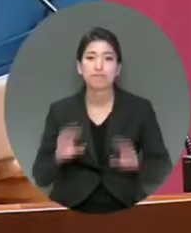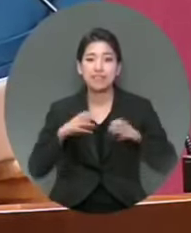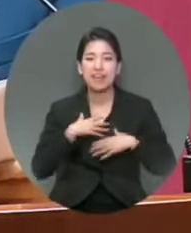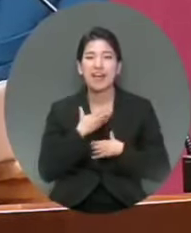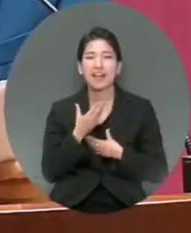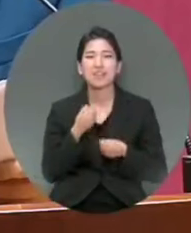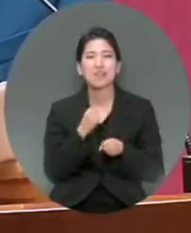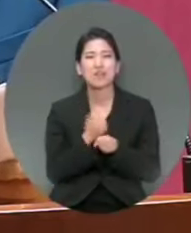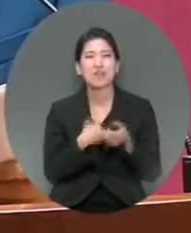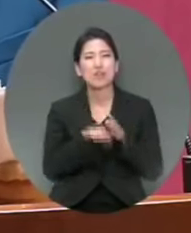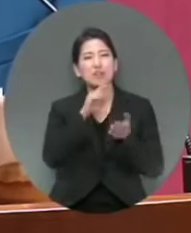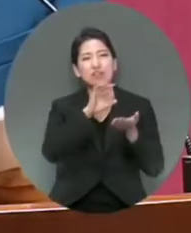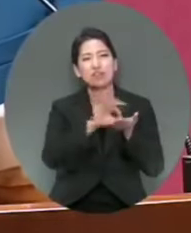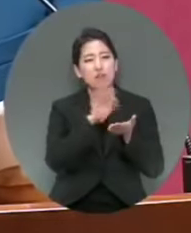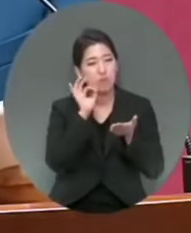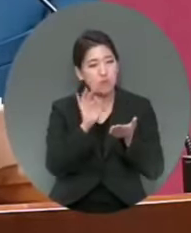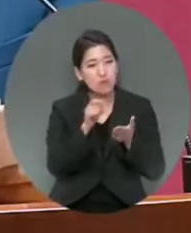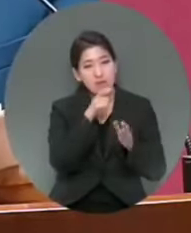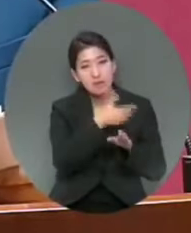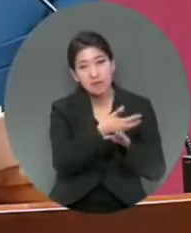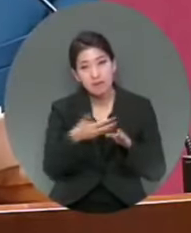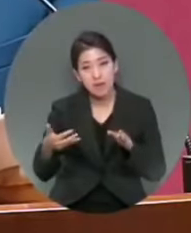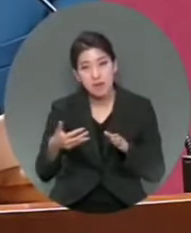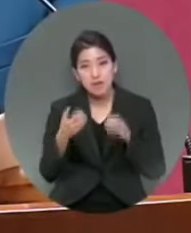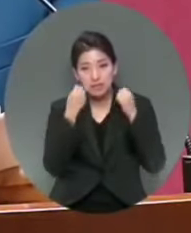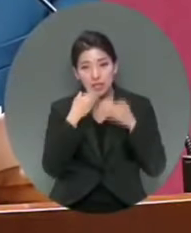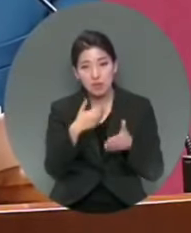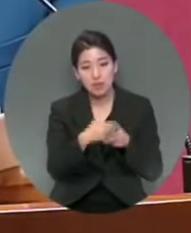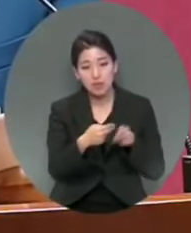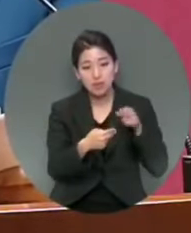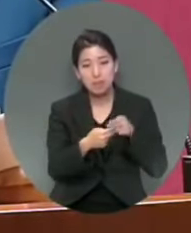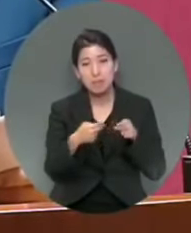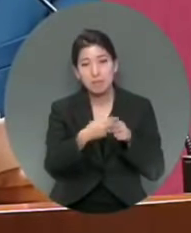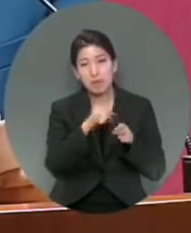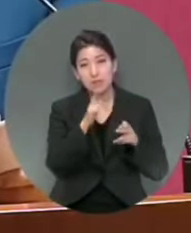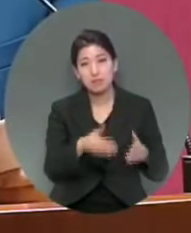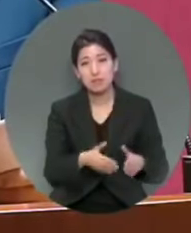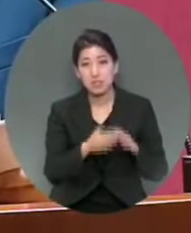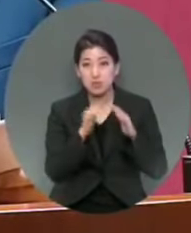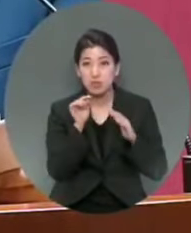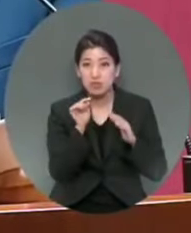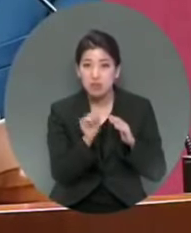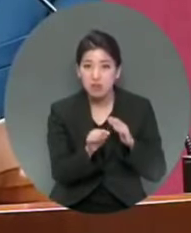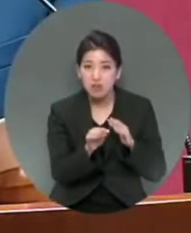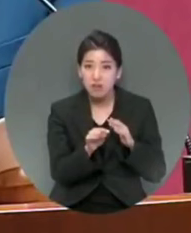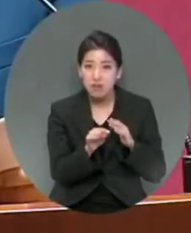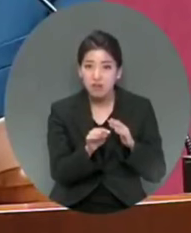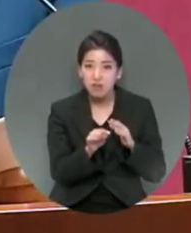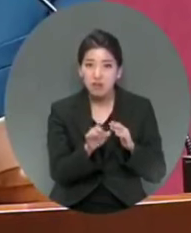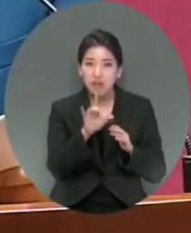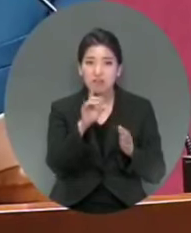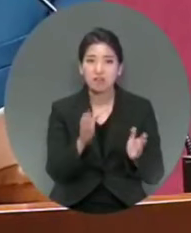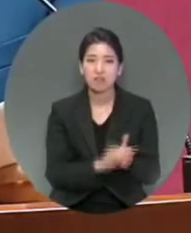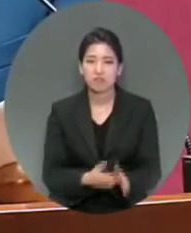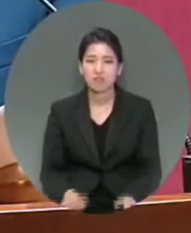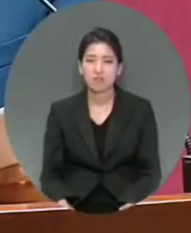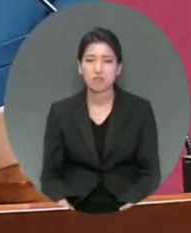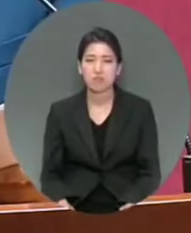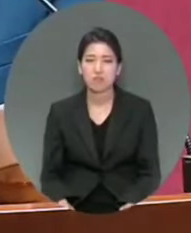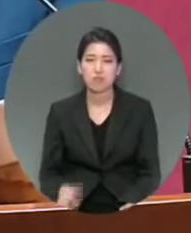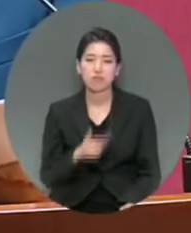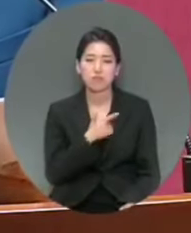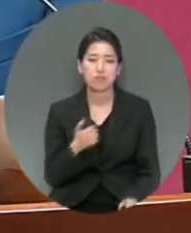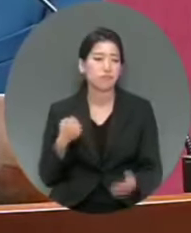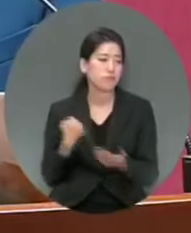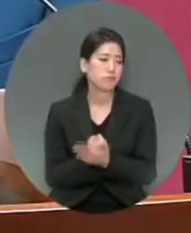하면서 댐 신규 건설을 추진하고 있는 것이 지금 현재 윤석열 정부의 예산안 민낯입니다. 매우